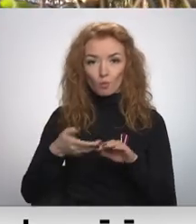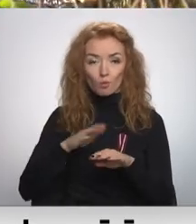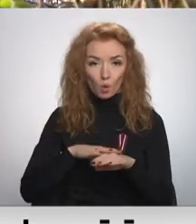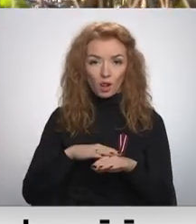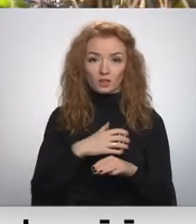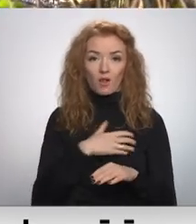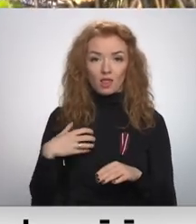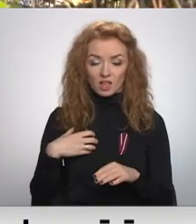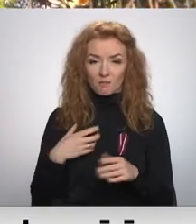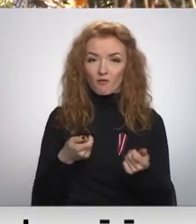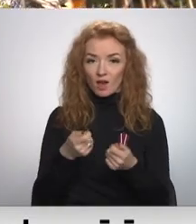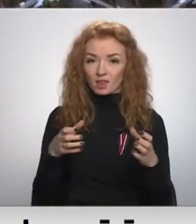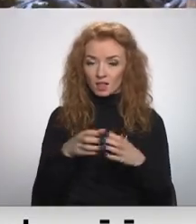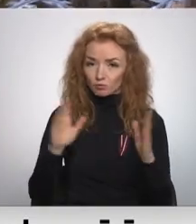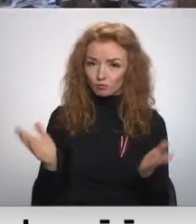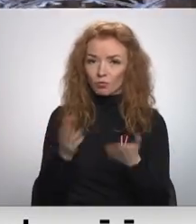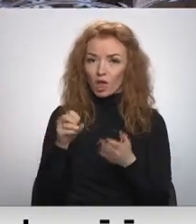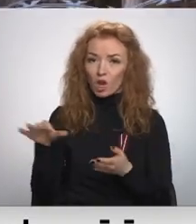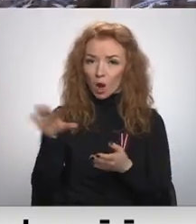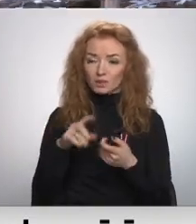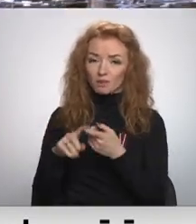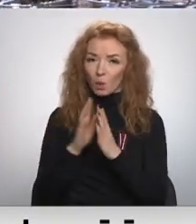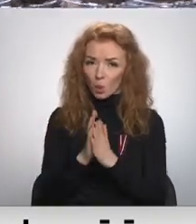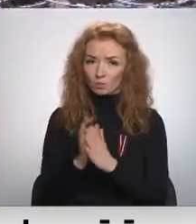valdību vadītāji rosinās Eiropas Savienībai lemt